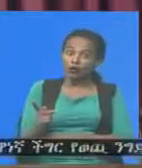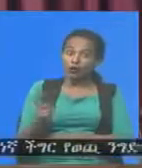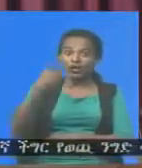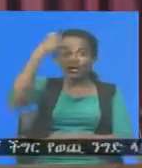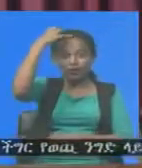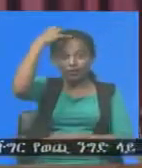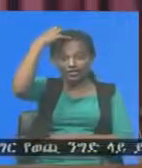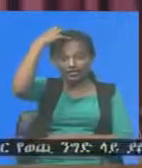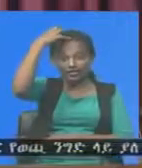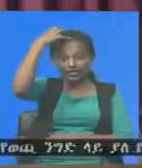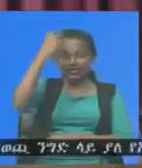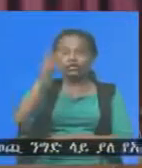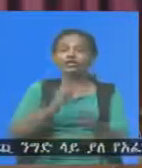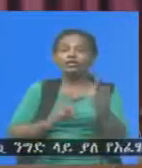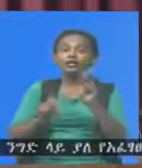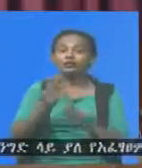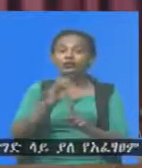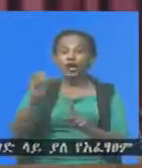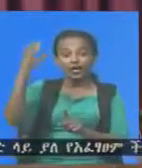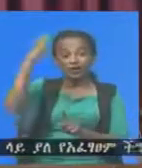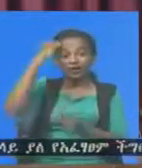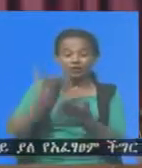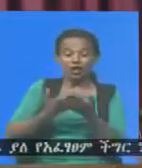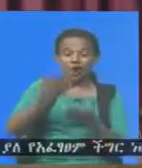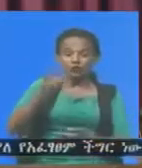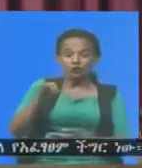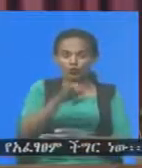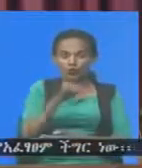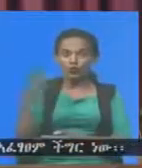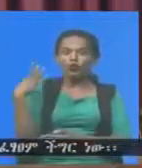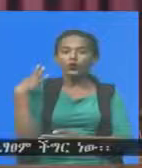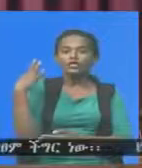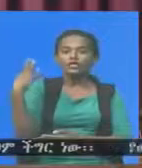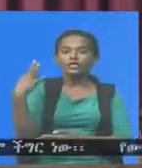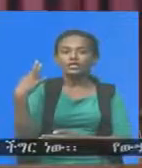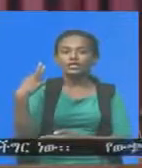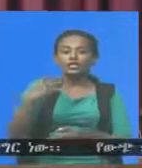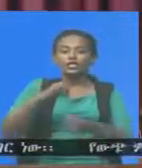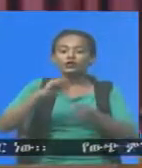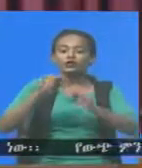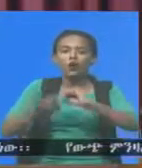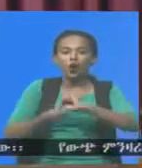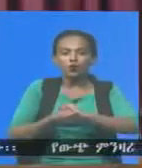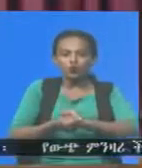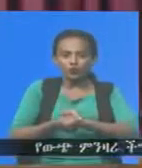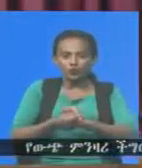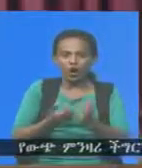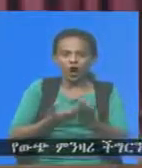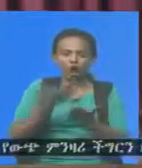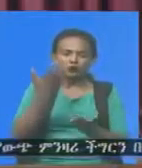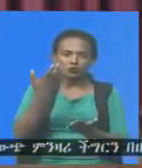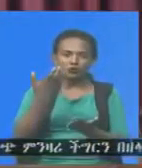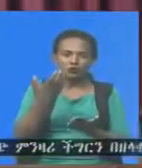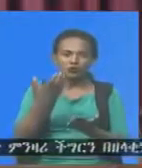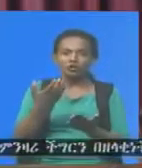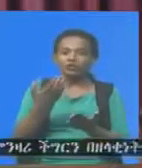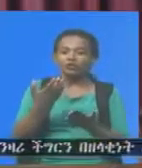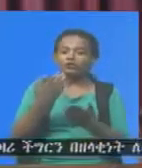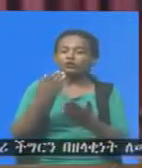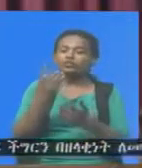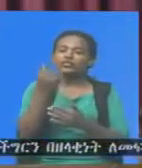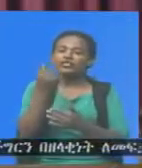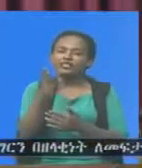ከመንግስት የህዝብና የመንግስት ሀብት ሆነው ወደ ግል የተዘዋወሩ ንብረቶች ሀብቶች ሰርቪሶች